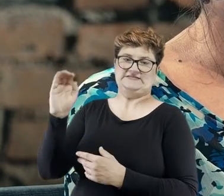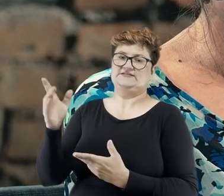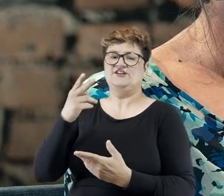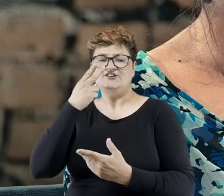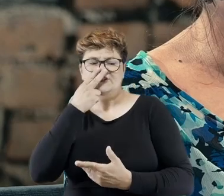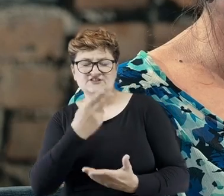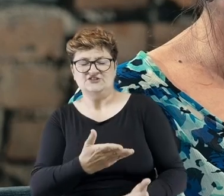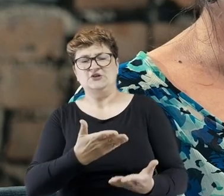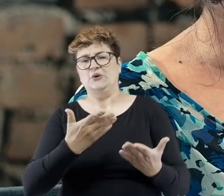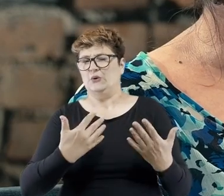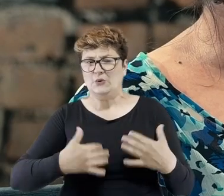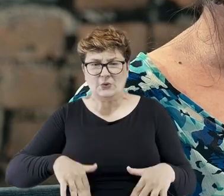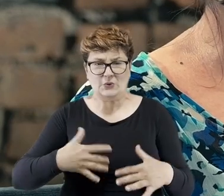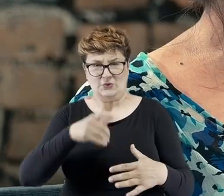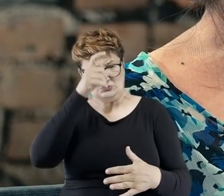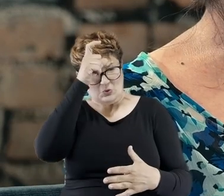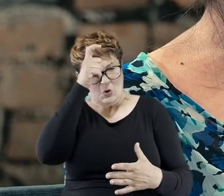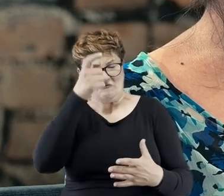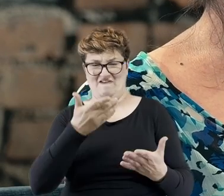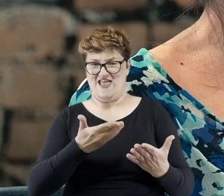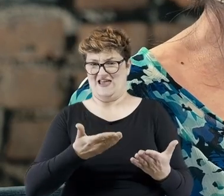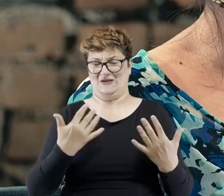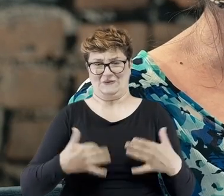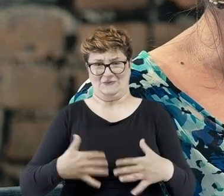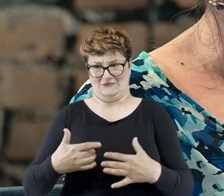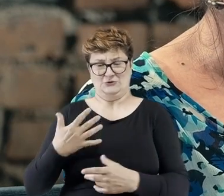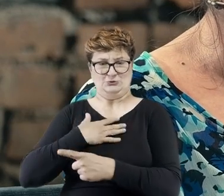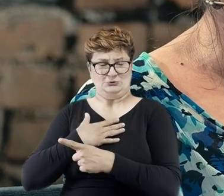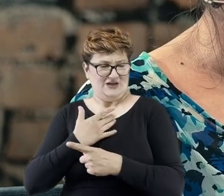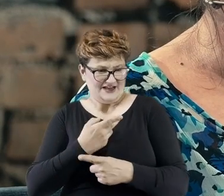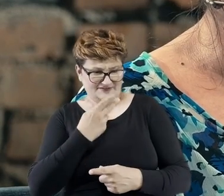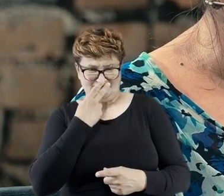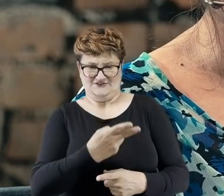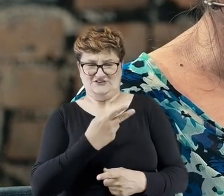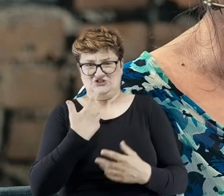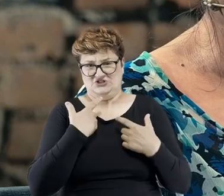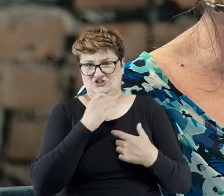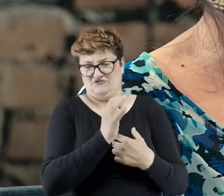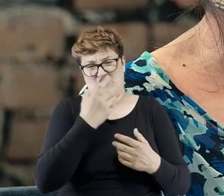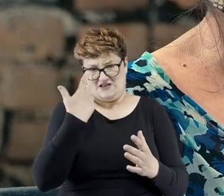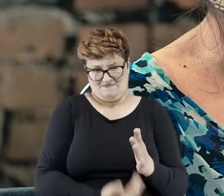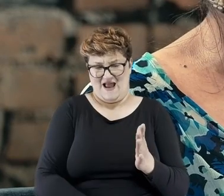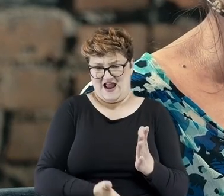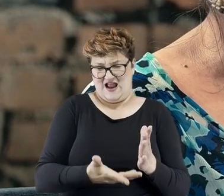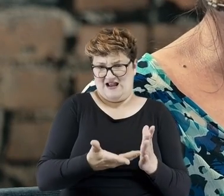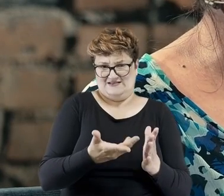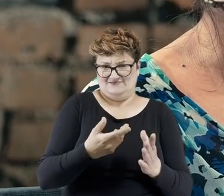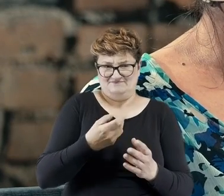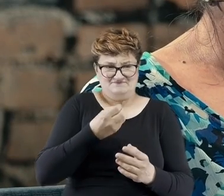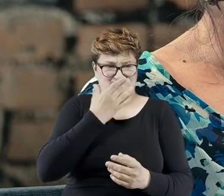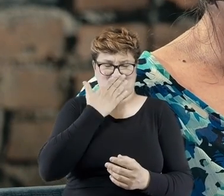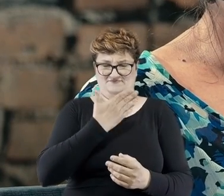że jak ona patrzy, że tak wybitny człowiek, no w jej przekonaniu marnuje sobie życie, chociaż Stanisława tak nie